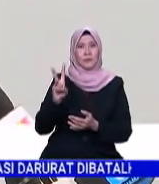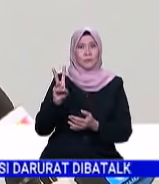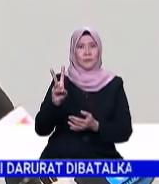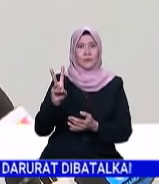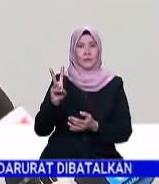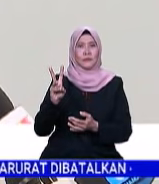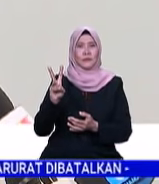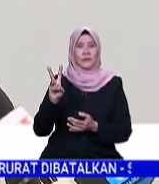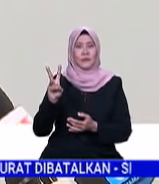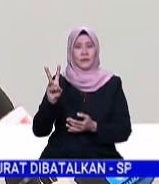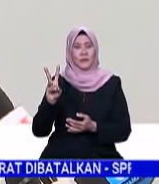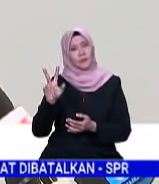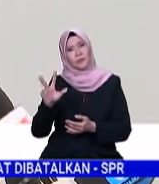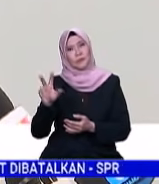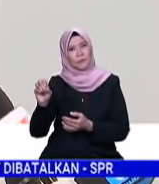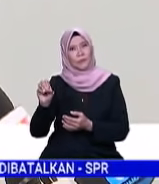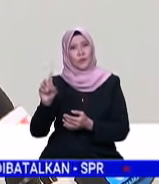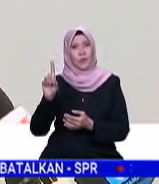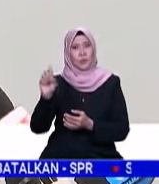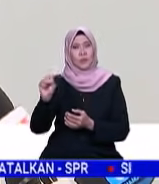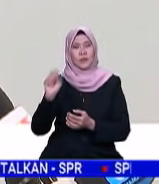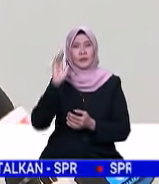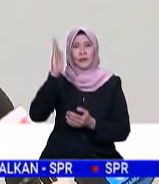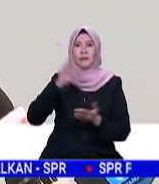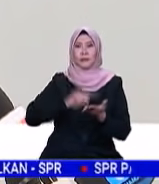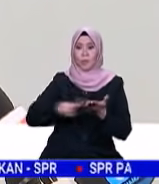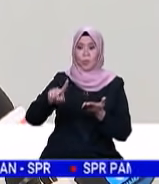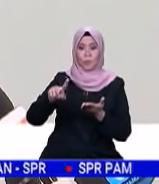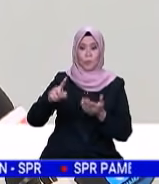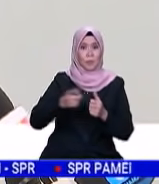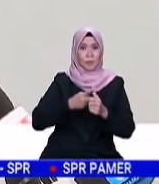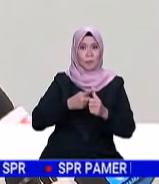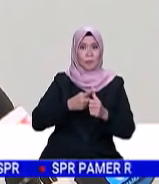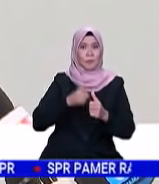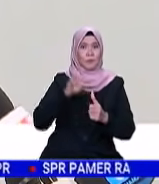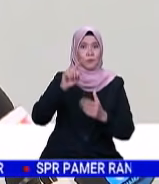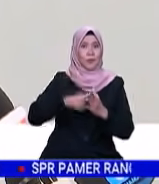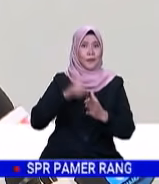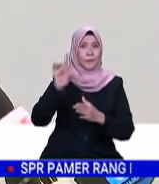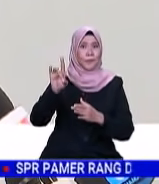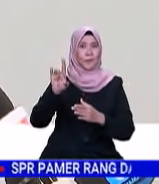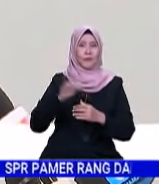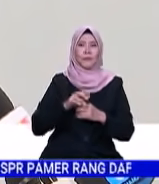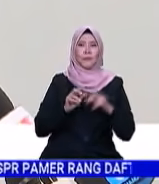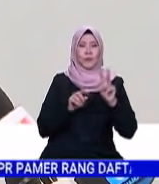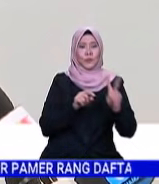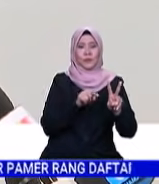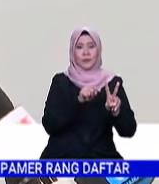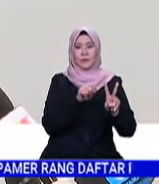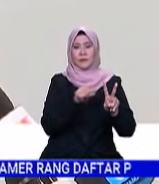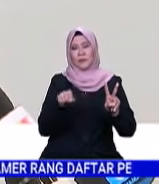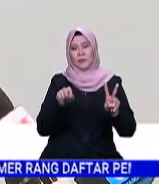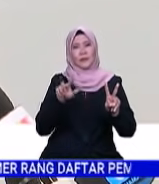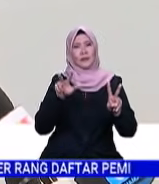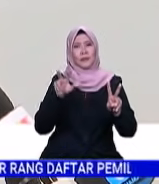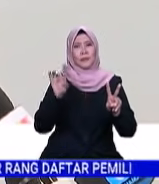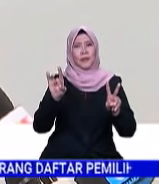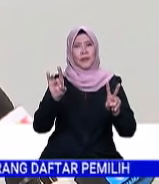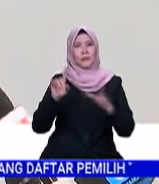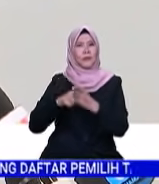1,800,630 dos akan dihantar pada minggu pertama Ogos, iaitu antara 2 hingga 8 hari bulan